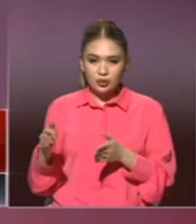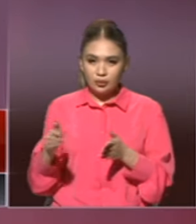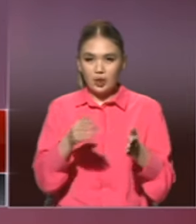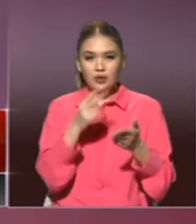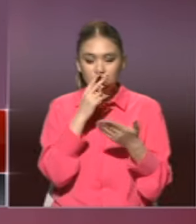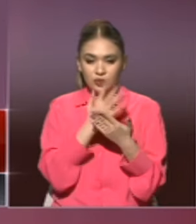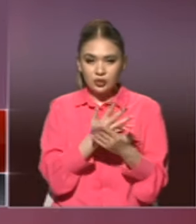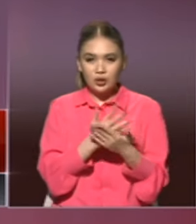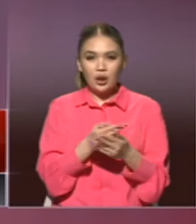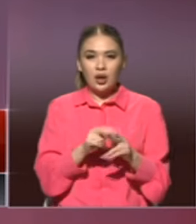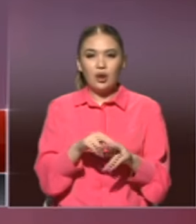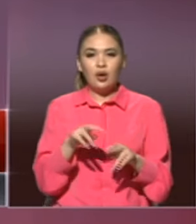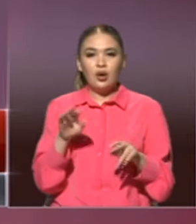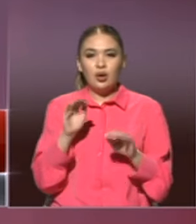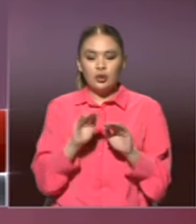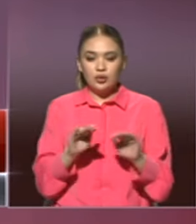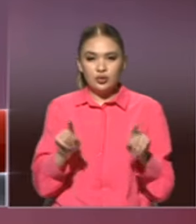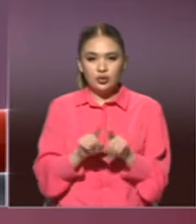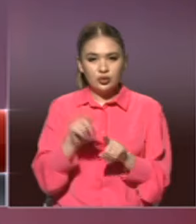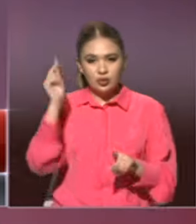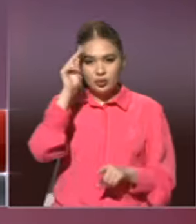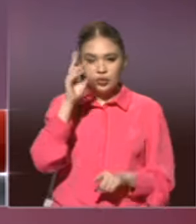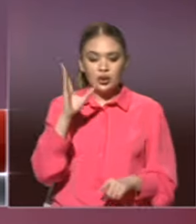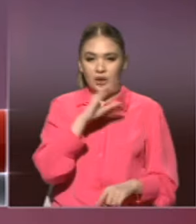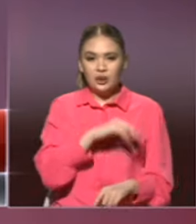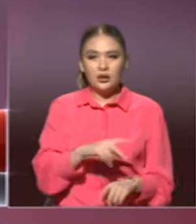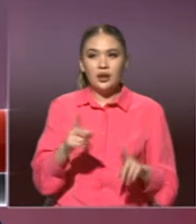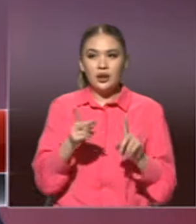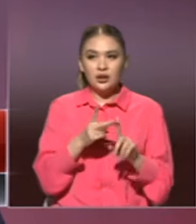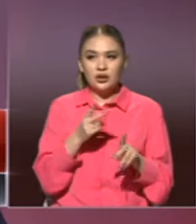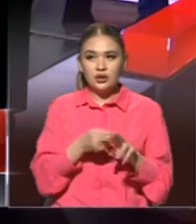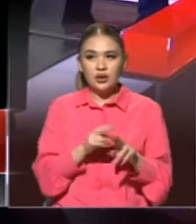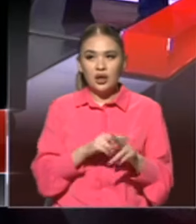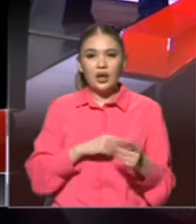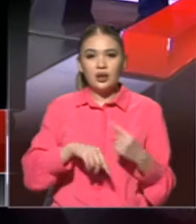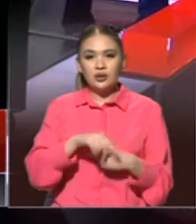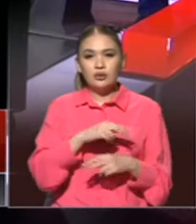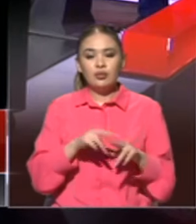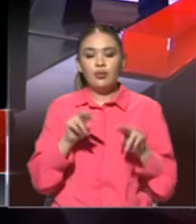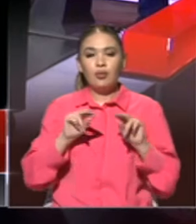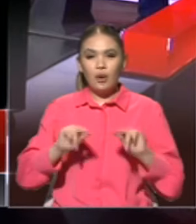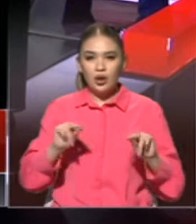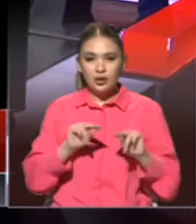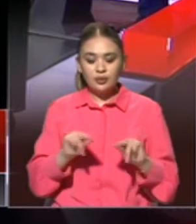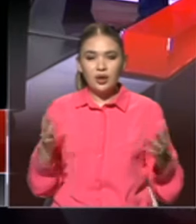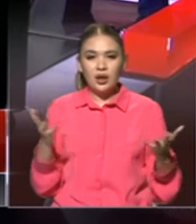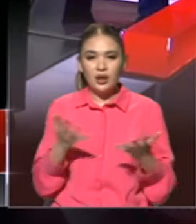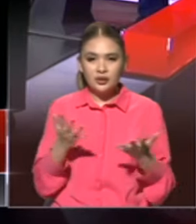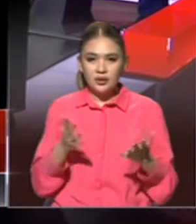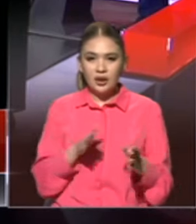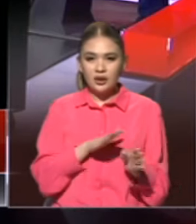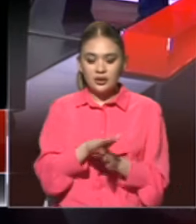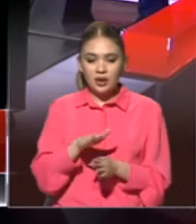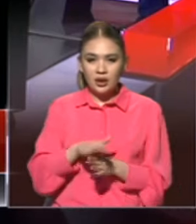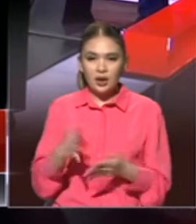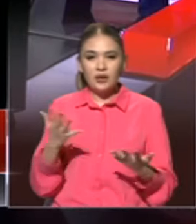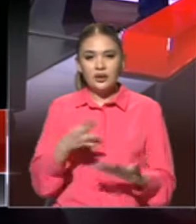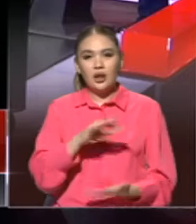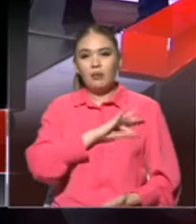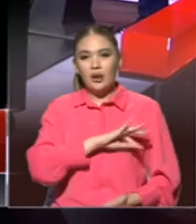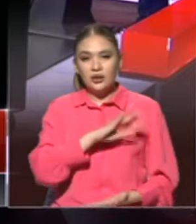оқушы өзінің бағытында дұрыс оқи алады. Екіншіден, жаңа кәсіби бағдар мұғалімі қандай қызмет атқарады және оның қандай пайдасы бар